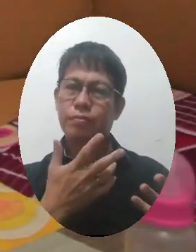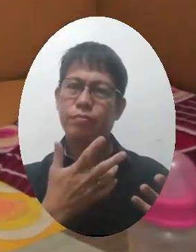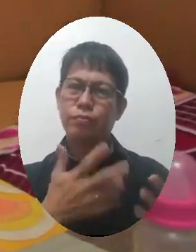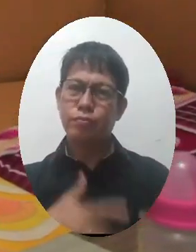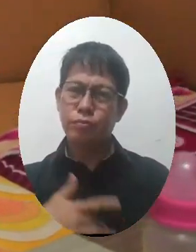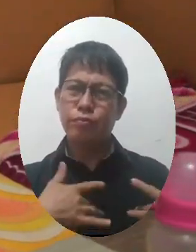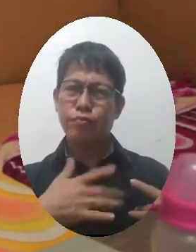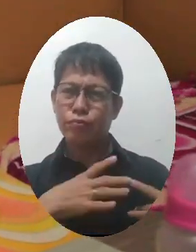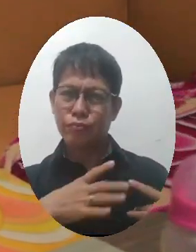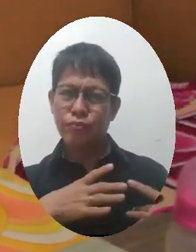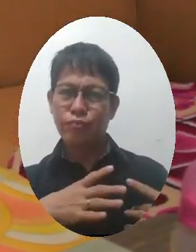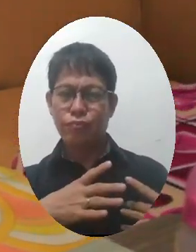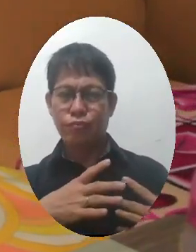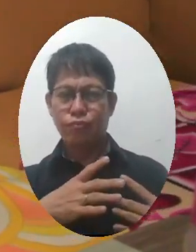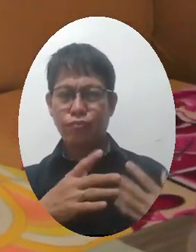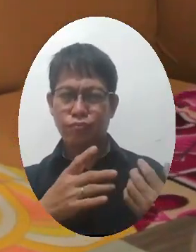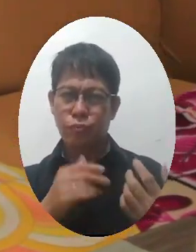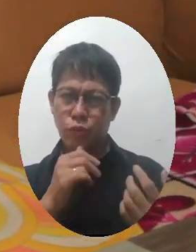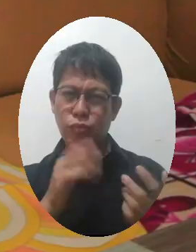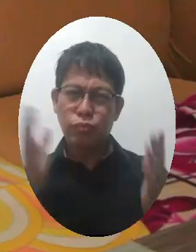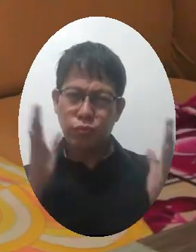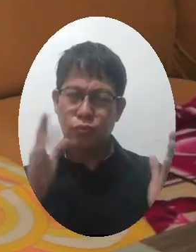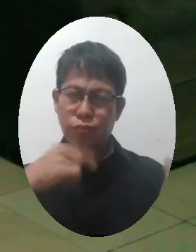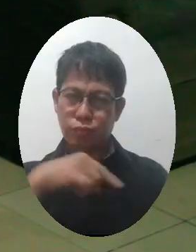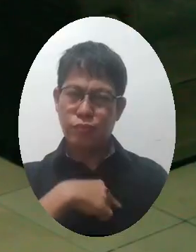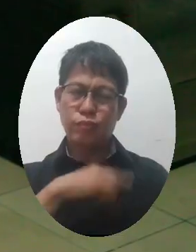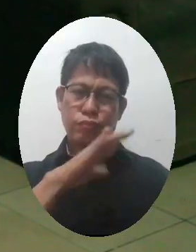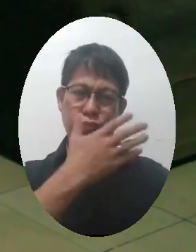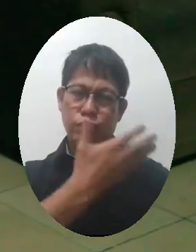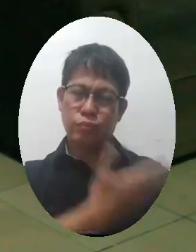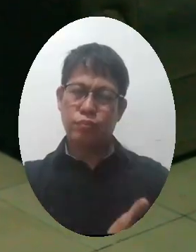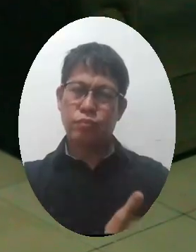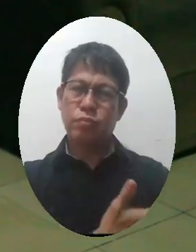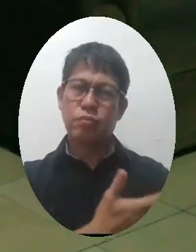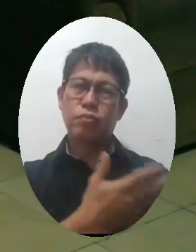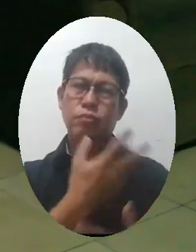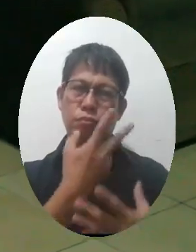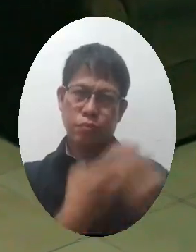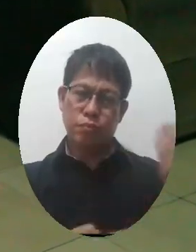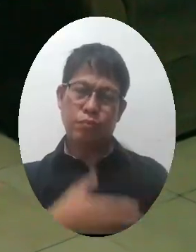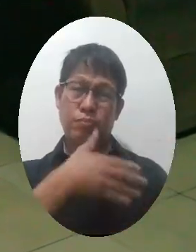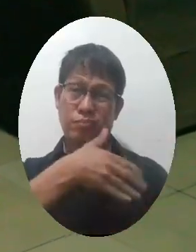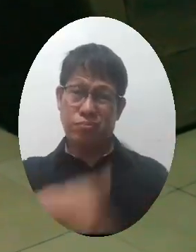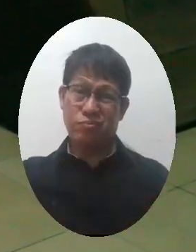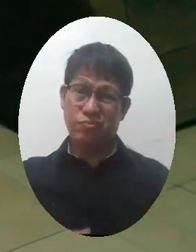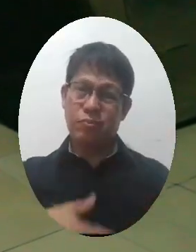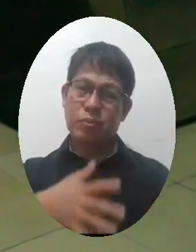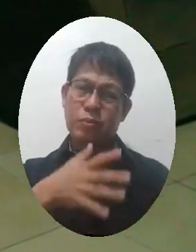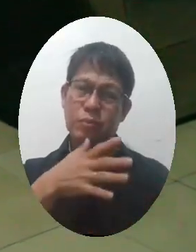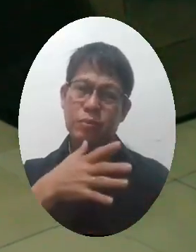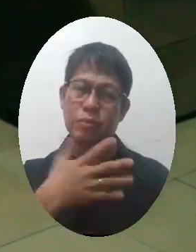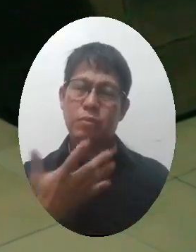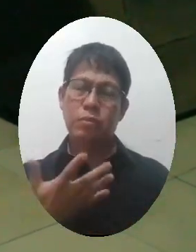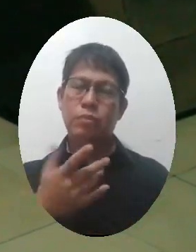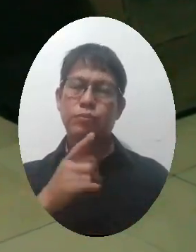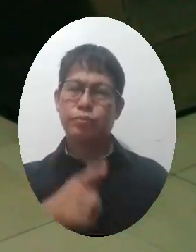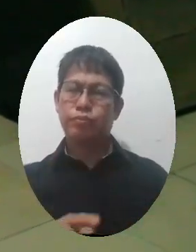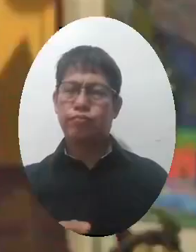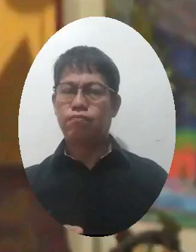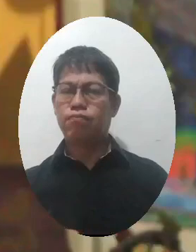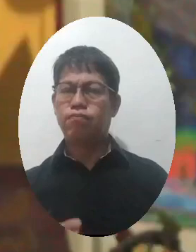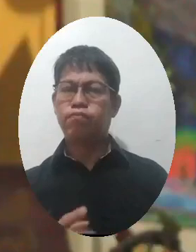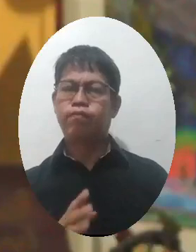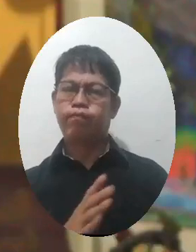nilang itaya kahit na sariling buhay nila para sa kanilang mga anak. Single parent man sila, ang